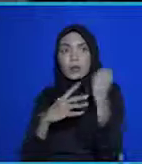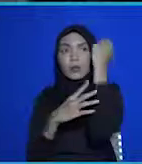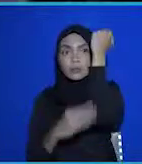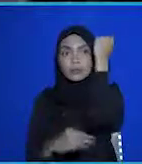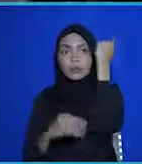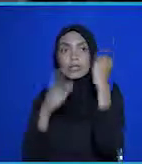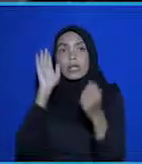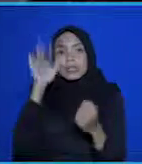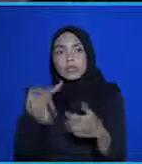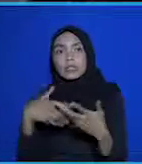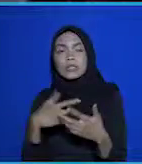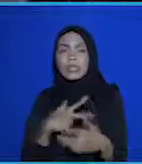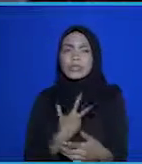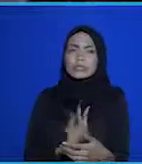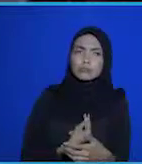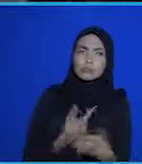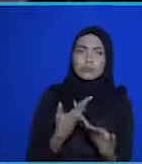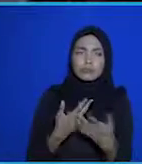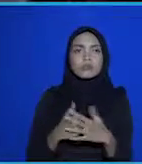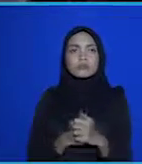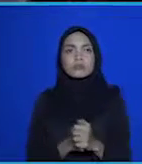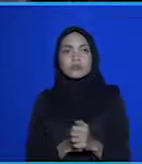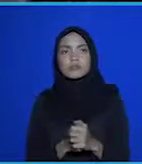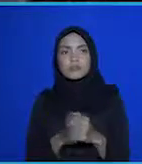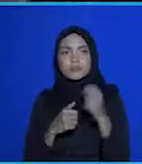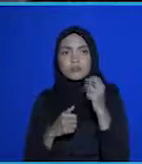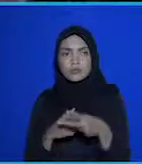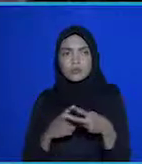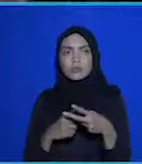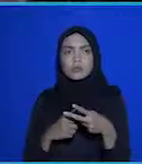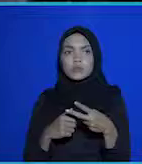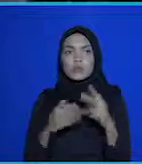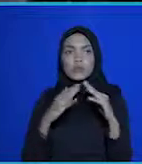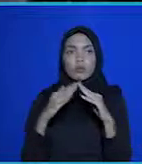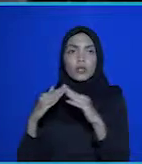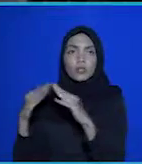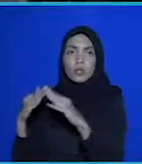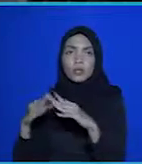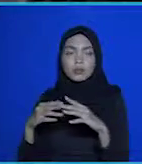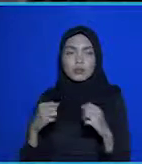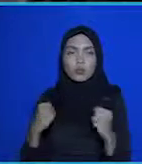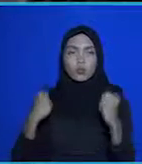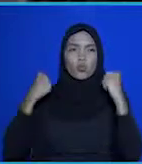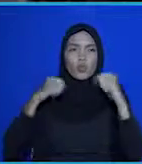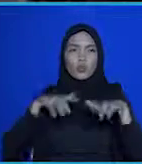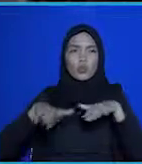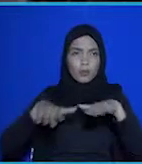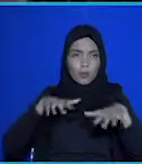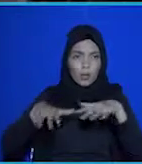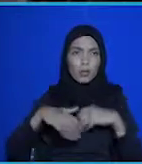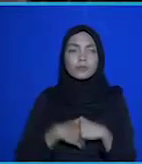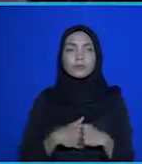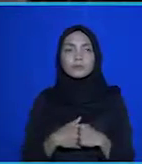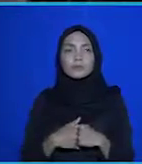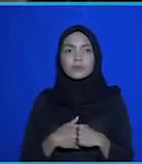nanti bagaimana nasibnya? Nah, yang kedua, pembangunan rumah tadi tahan gempa Risa tadi